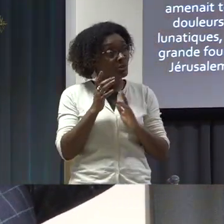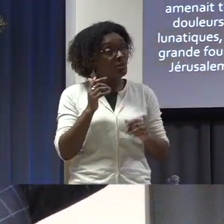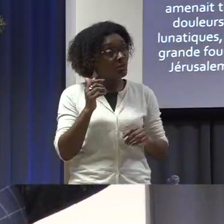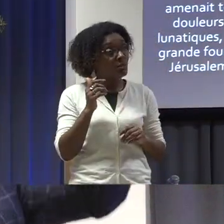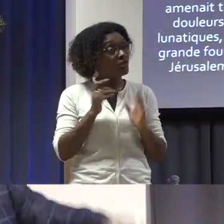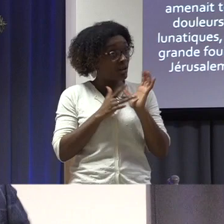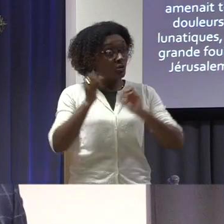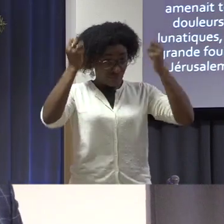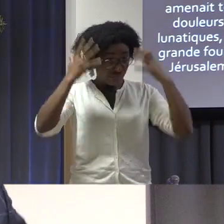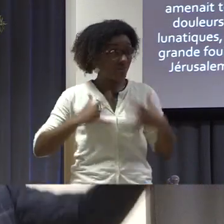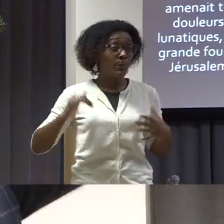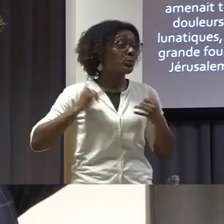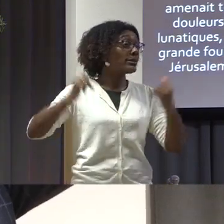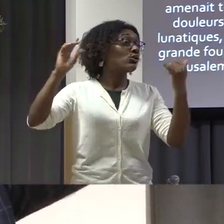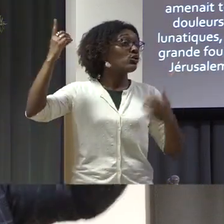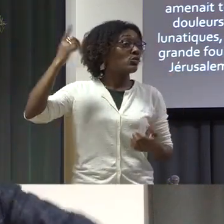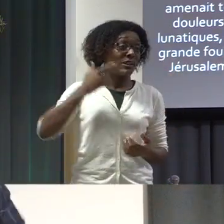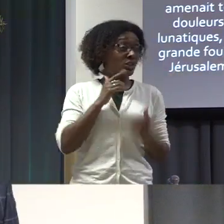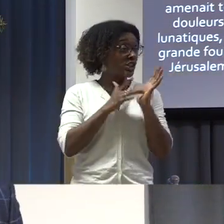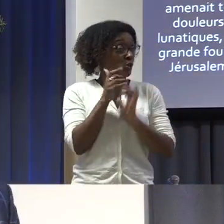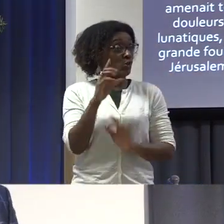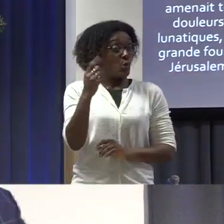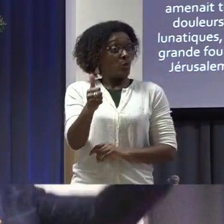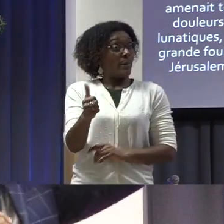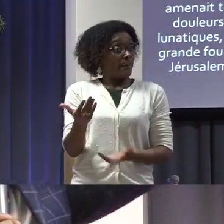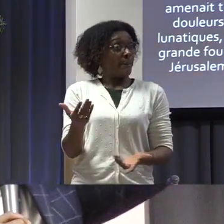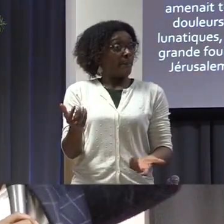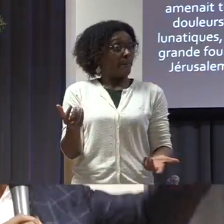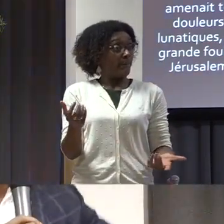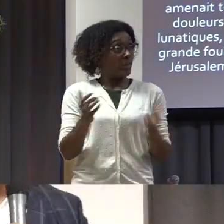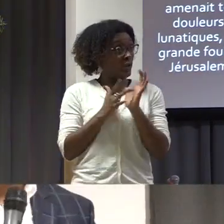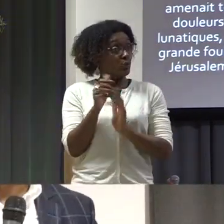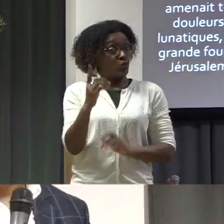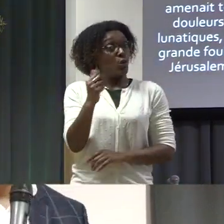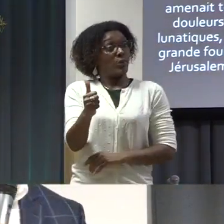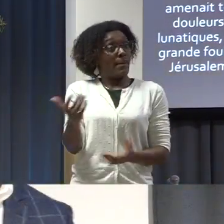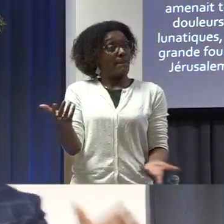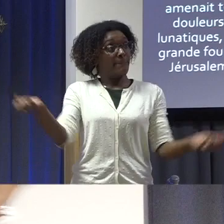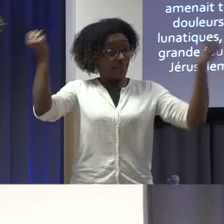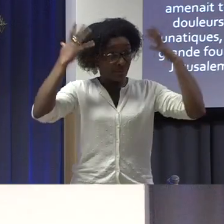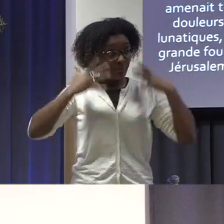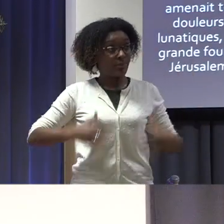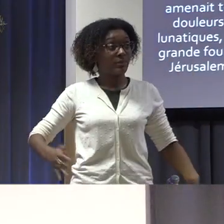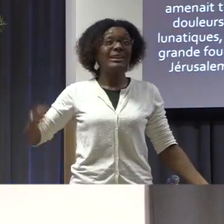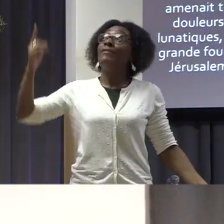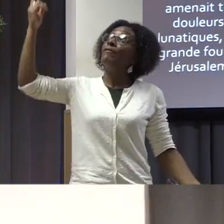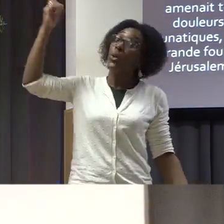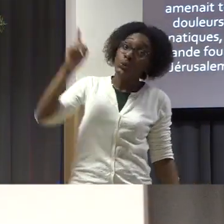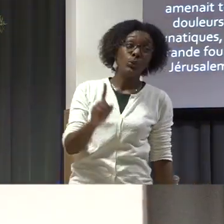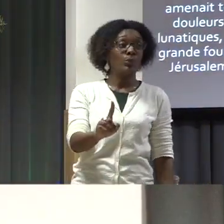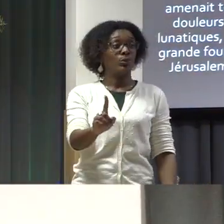fils de dieu le parlant du dieu lui-même le dieu éternel arrivant sur terre